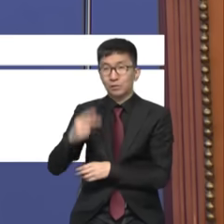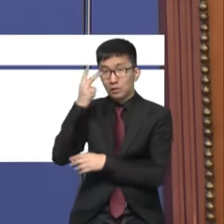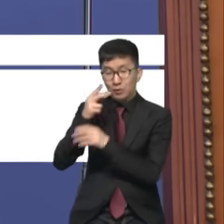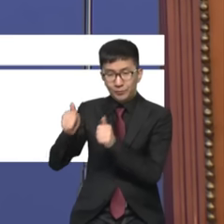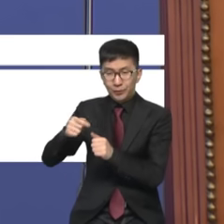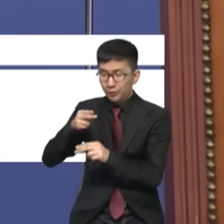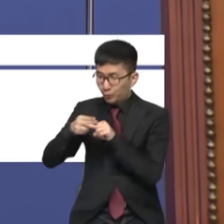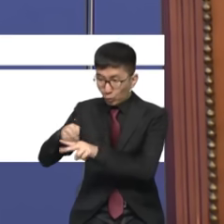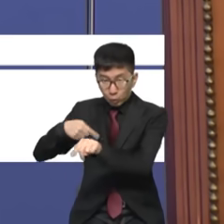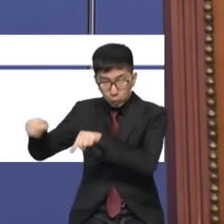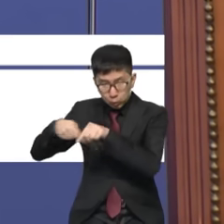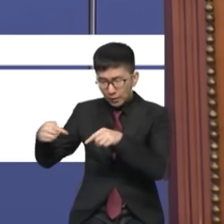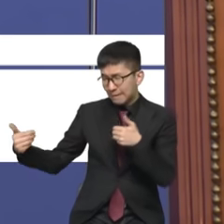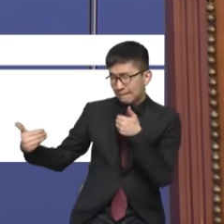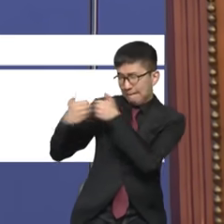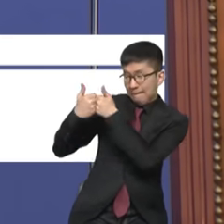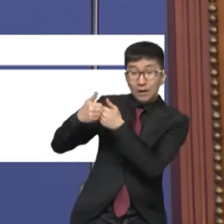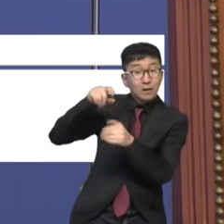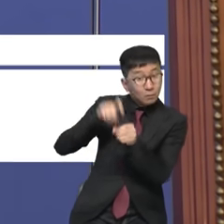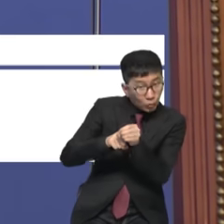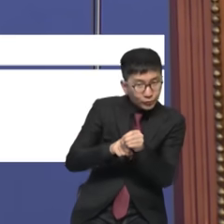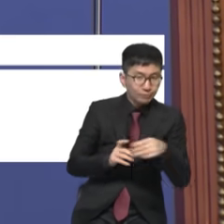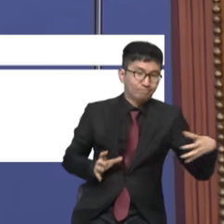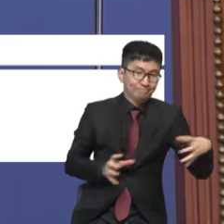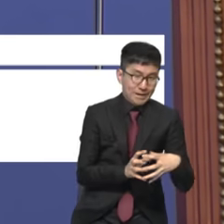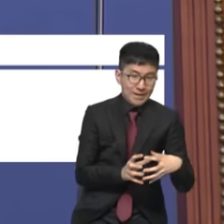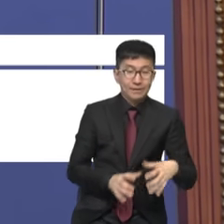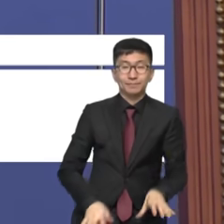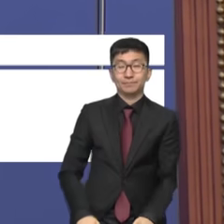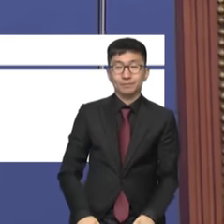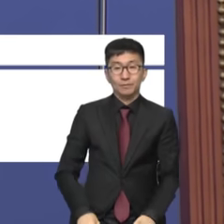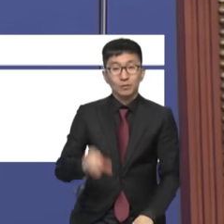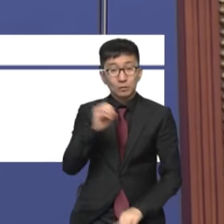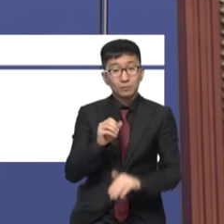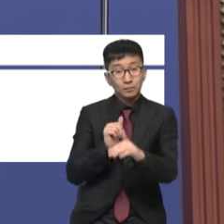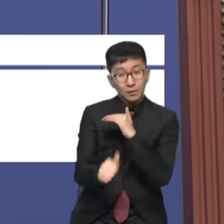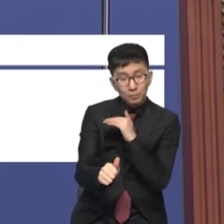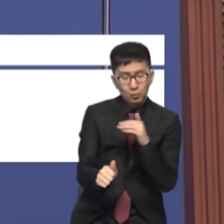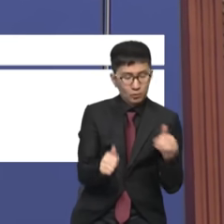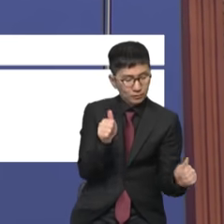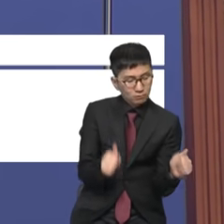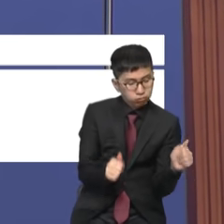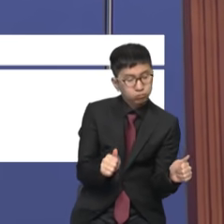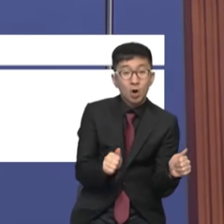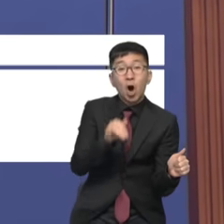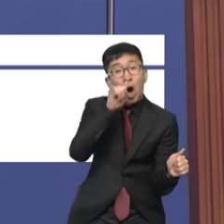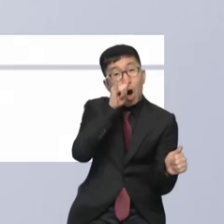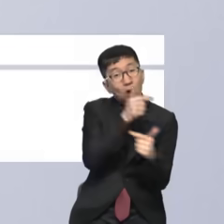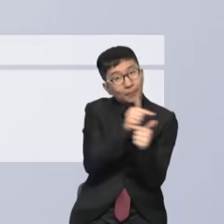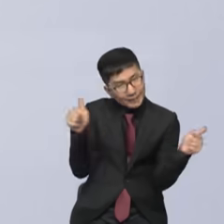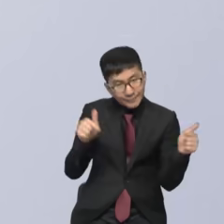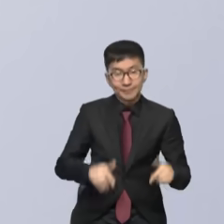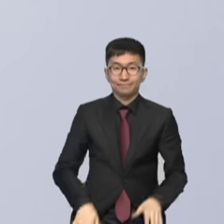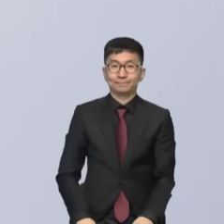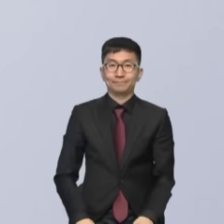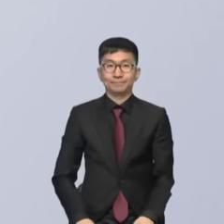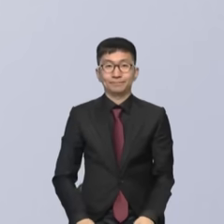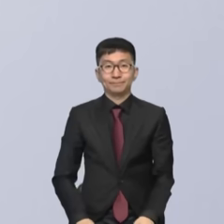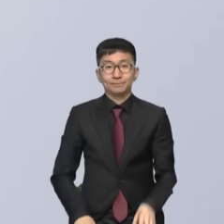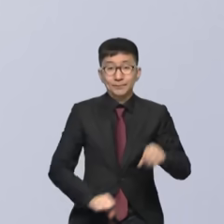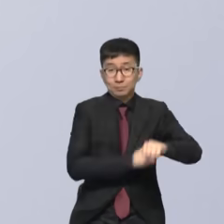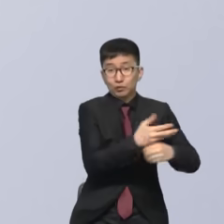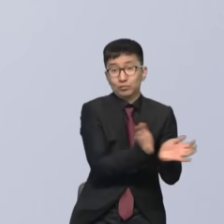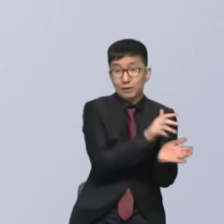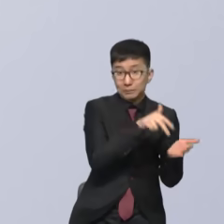하는 취지에서 큰 틀에서 연합하고 또 비례 과정에서는 또 한편으로는 경쟁하고 민주당